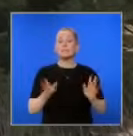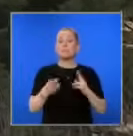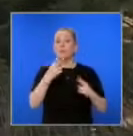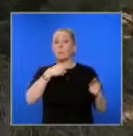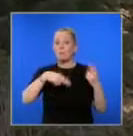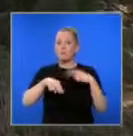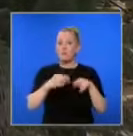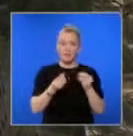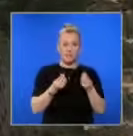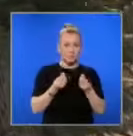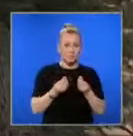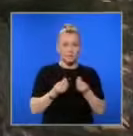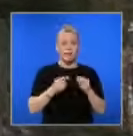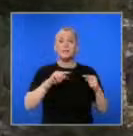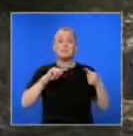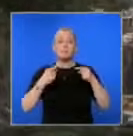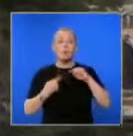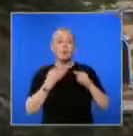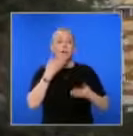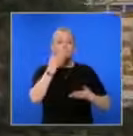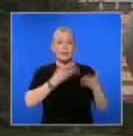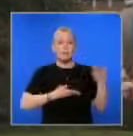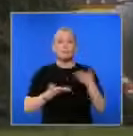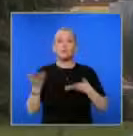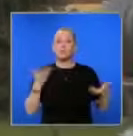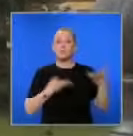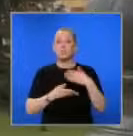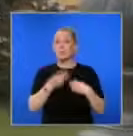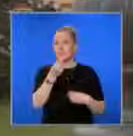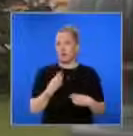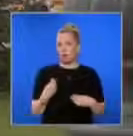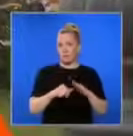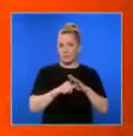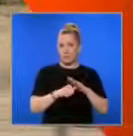епархията. Спорната наредба ще бъде обсъждана на църковен събор.